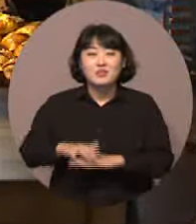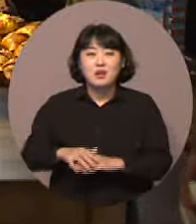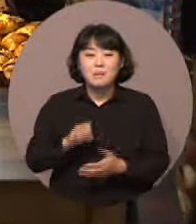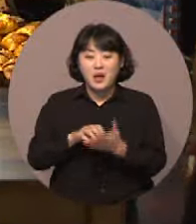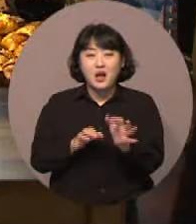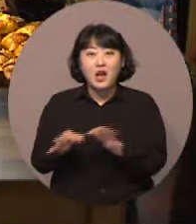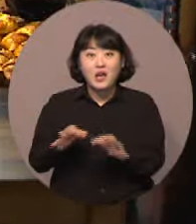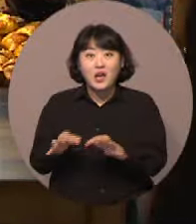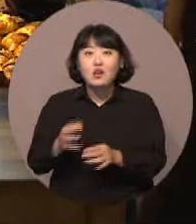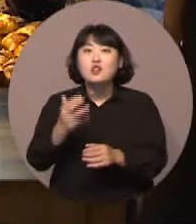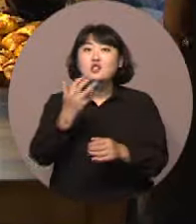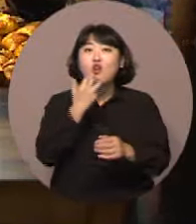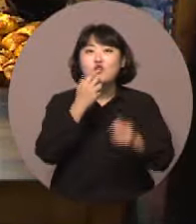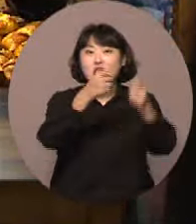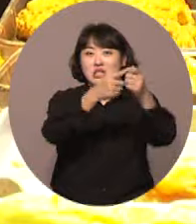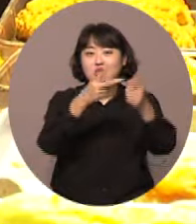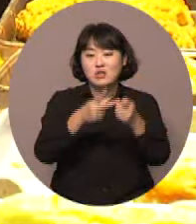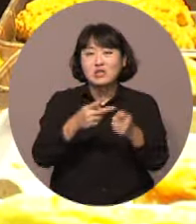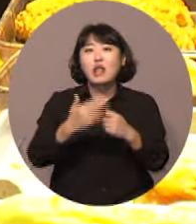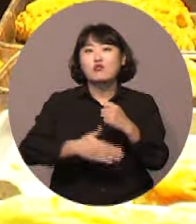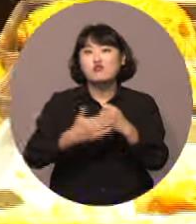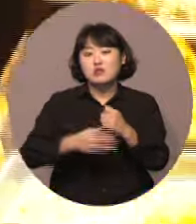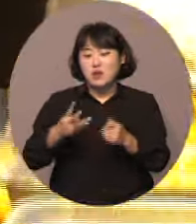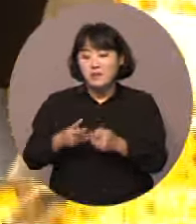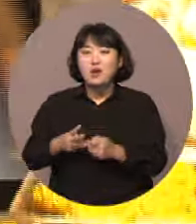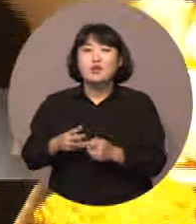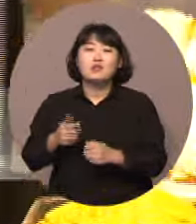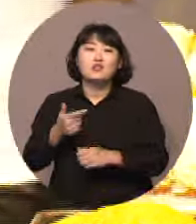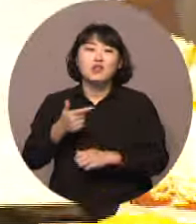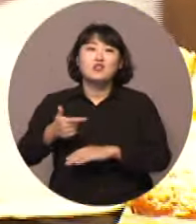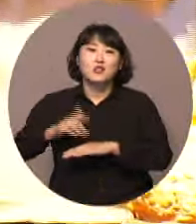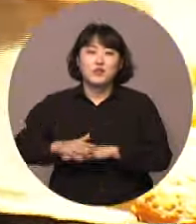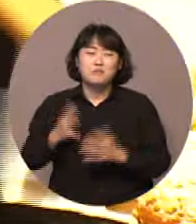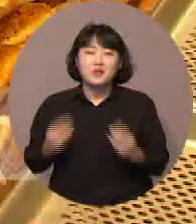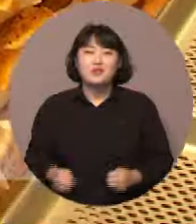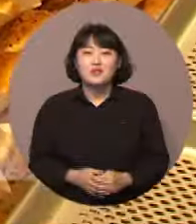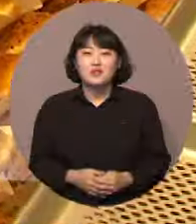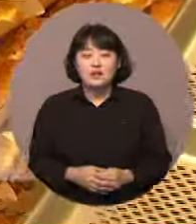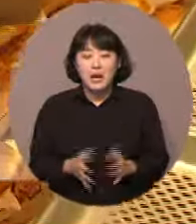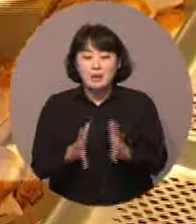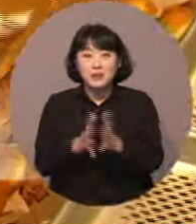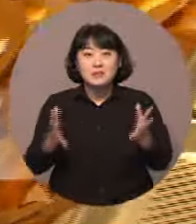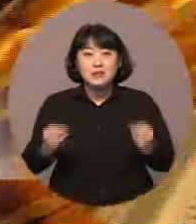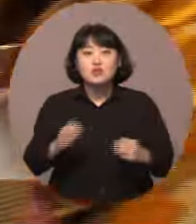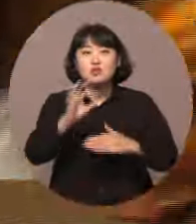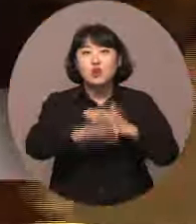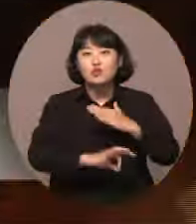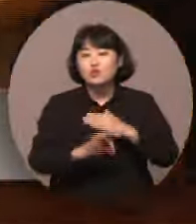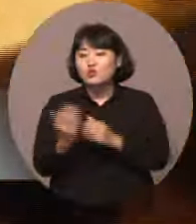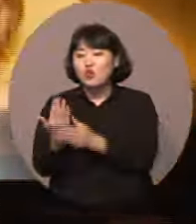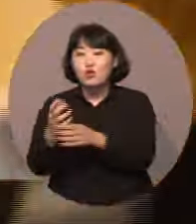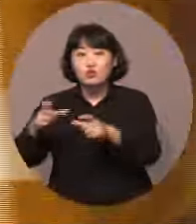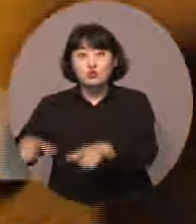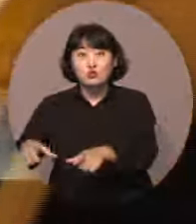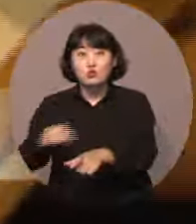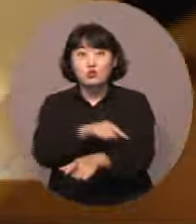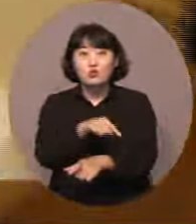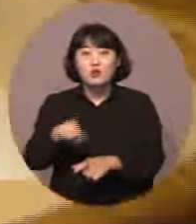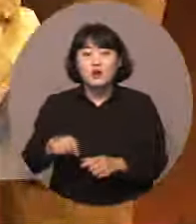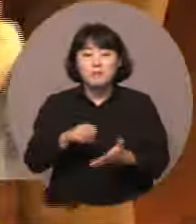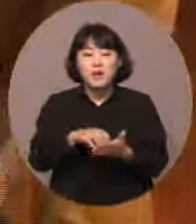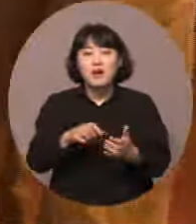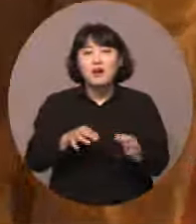빵가게도 서울, 대구 다음으로 많았습니다. 특히 대규모 아파트 단지가 들어선 서구와 유성구를 중심으로